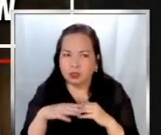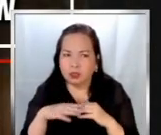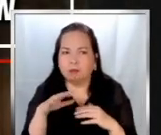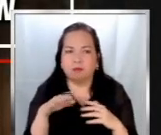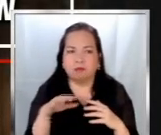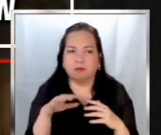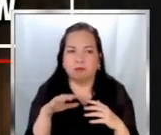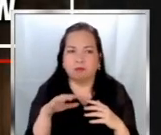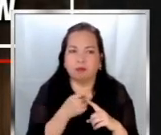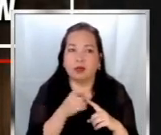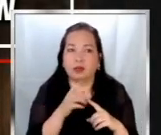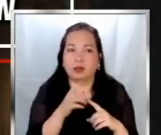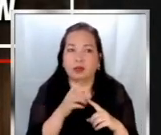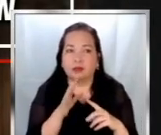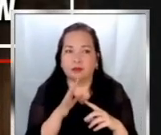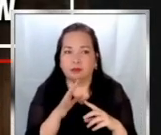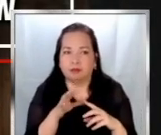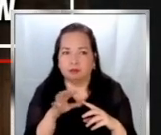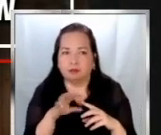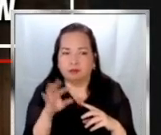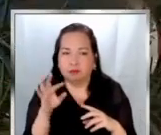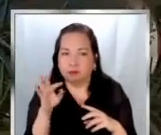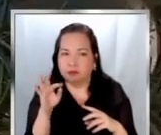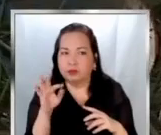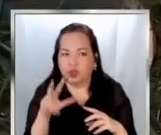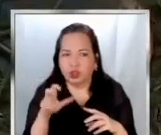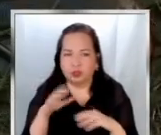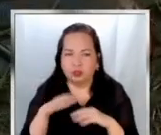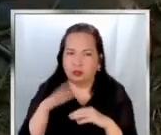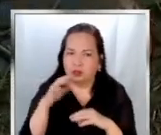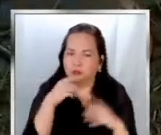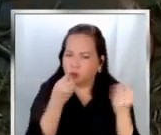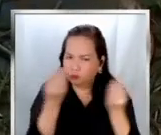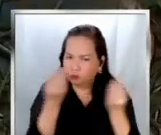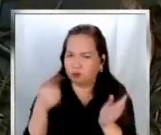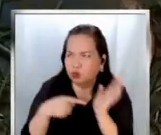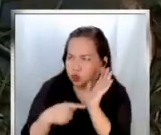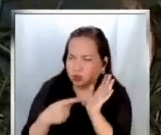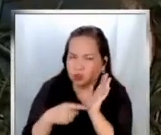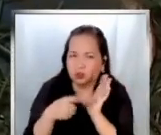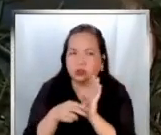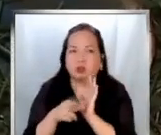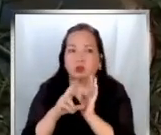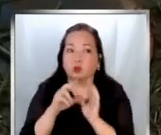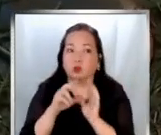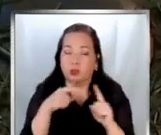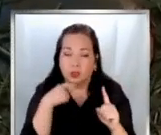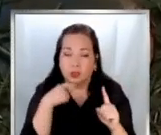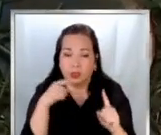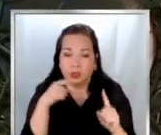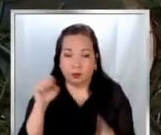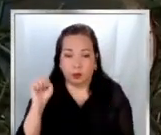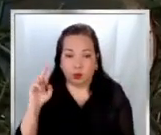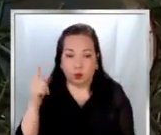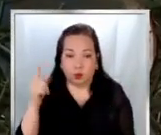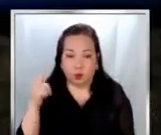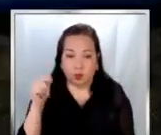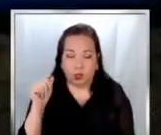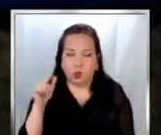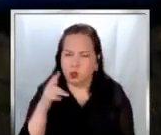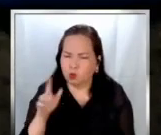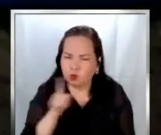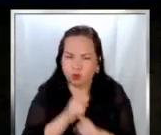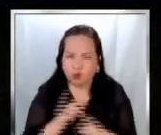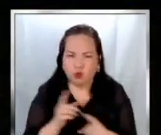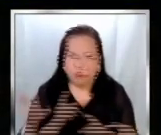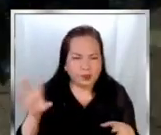DOJ ang naibigay sa panel para ma-review. Pero sabi ni Sugay, mahigit 6,000 ang mga anti-drug operations kung